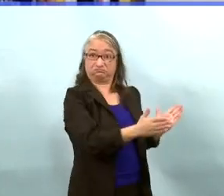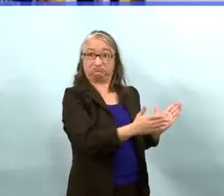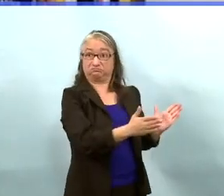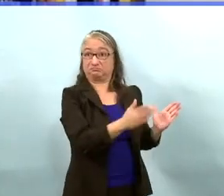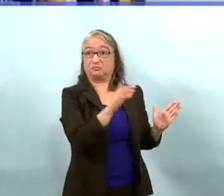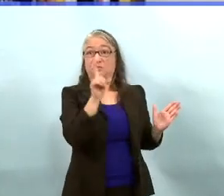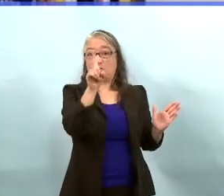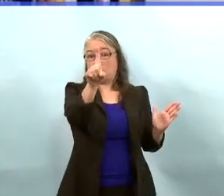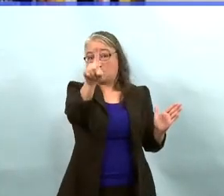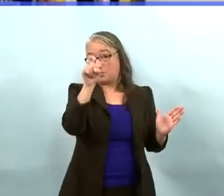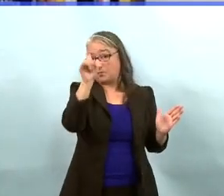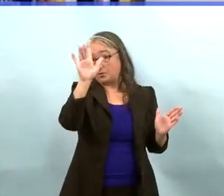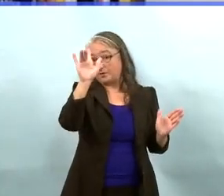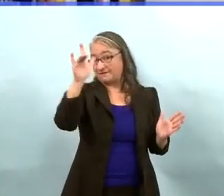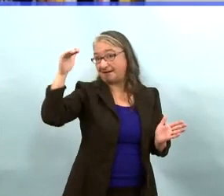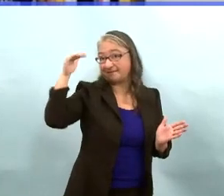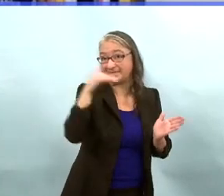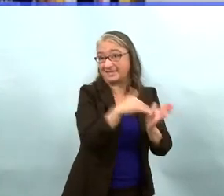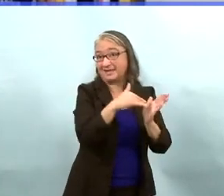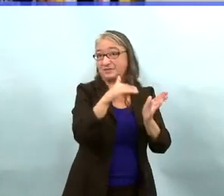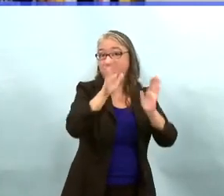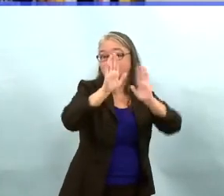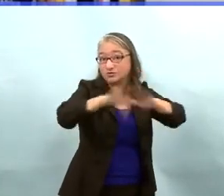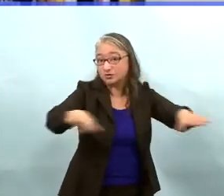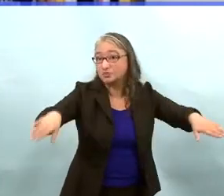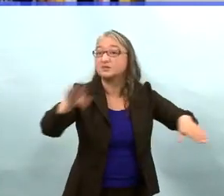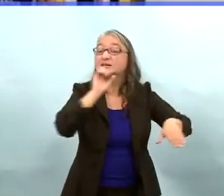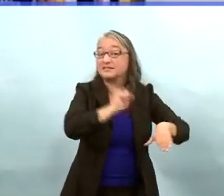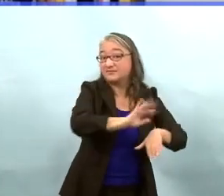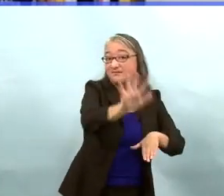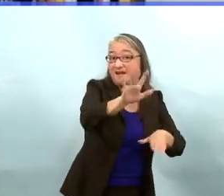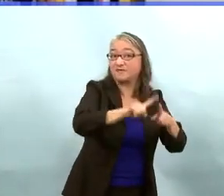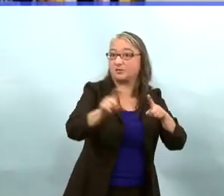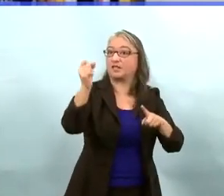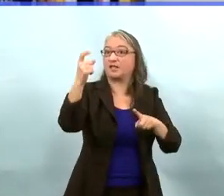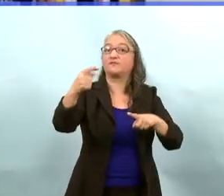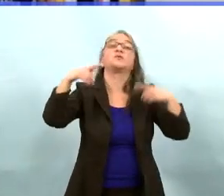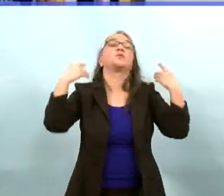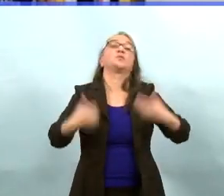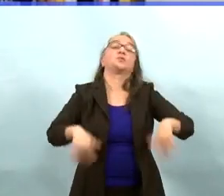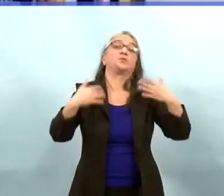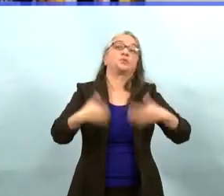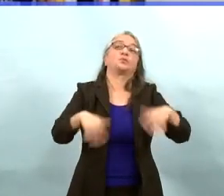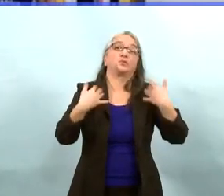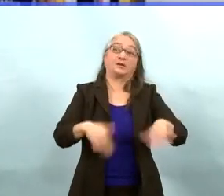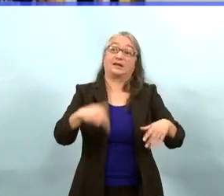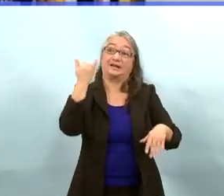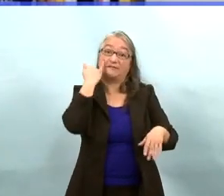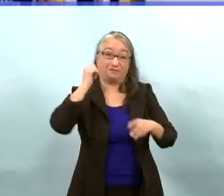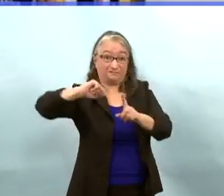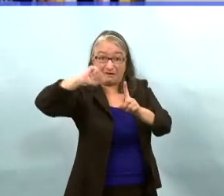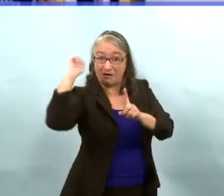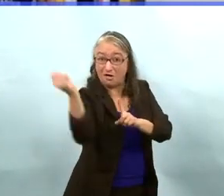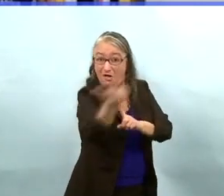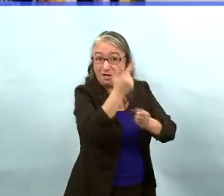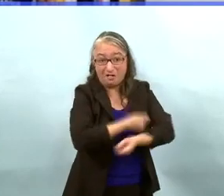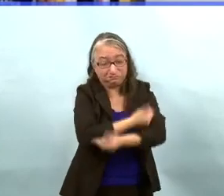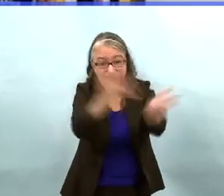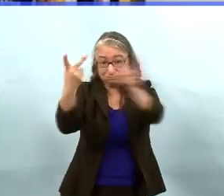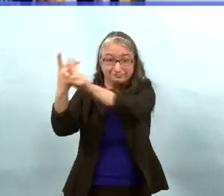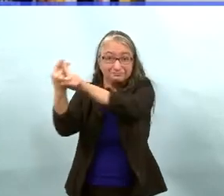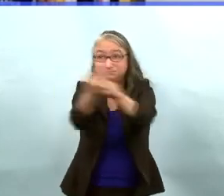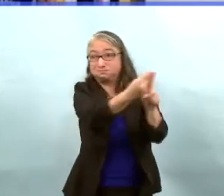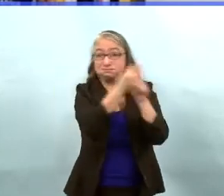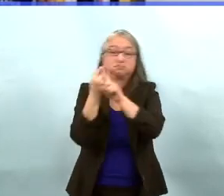la vaccination, ça va protéger tout le monde. Donc, j'espère vraiment que nous allons avoir des taux de vaccination très